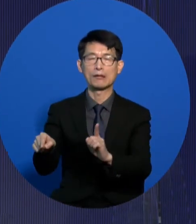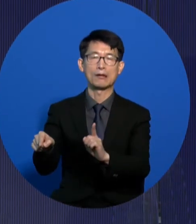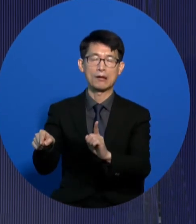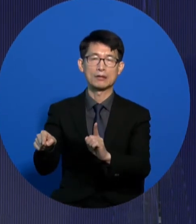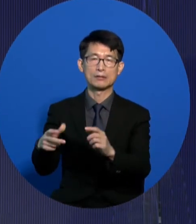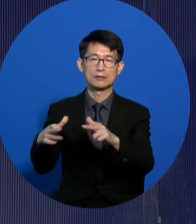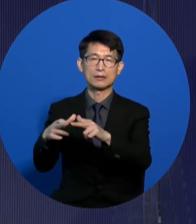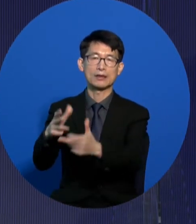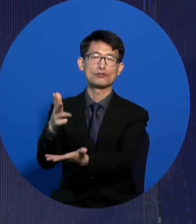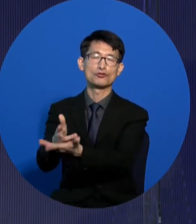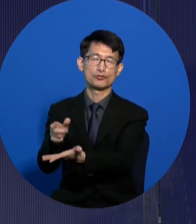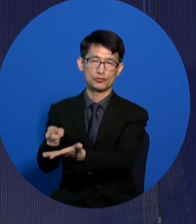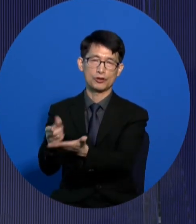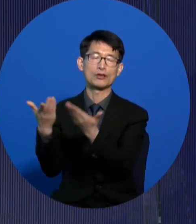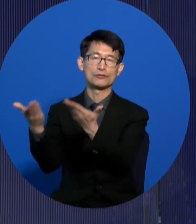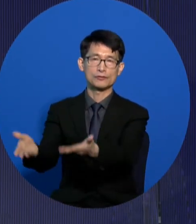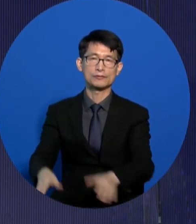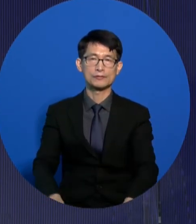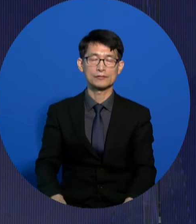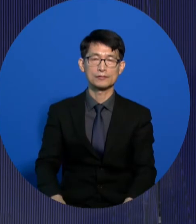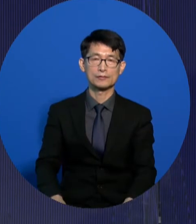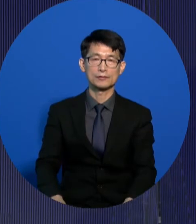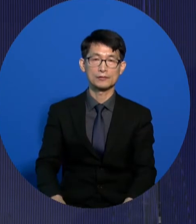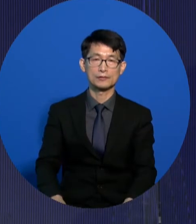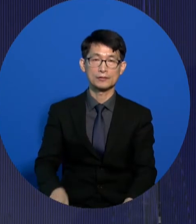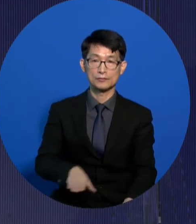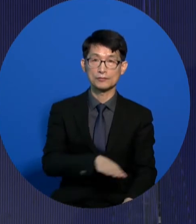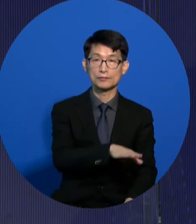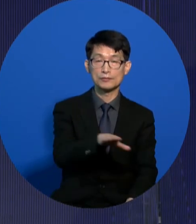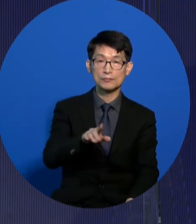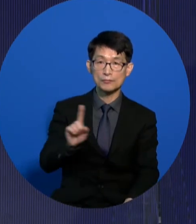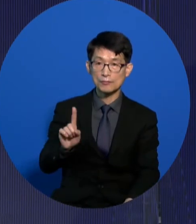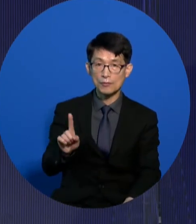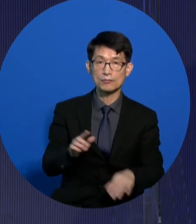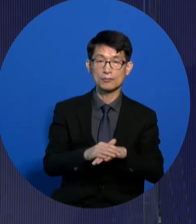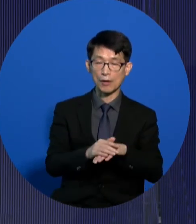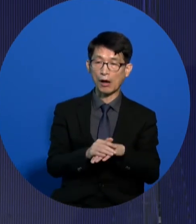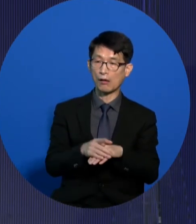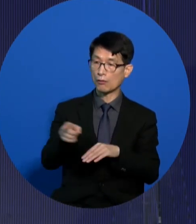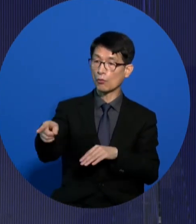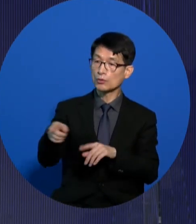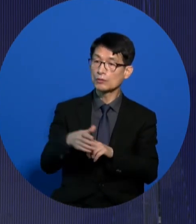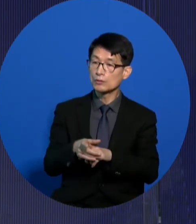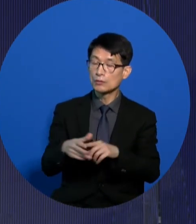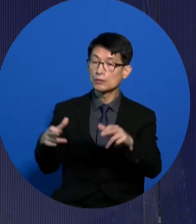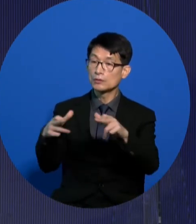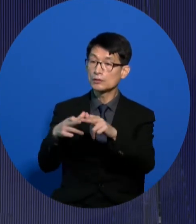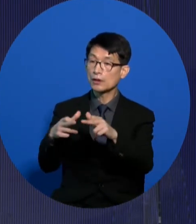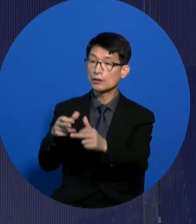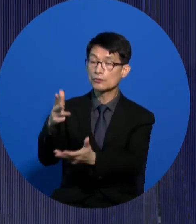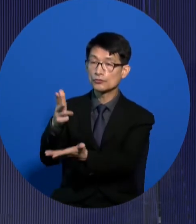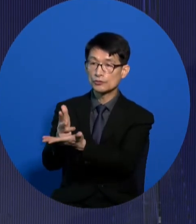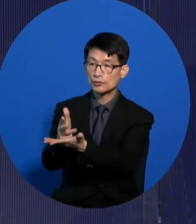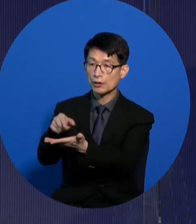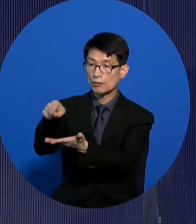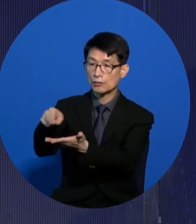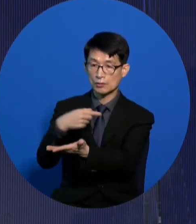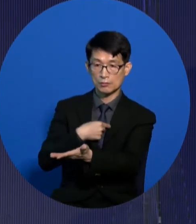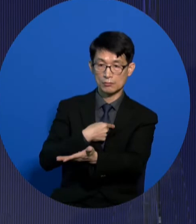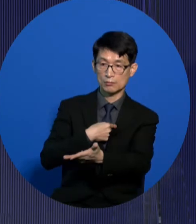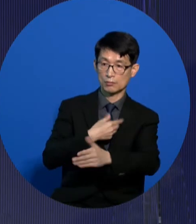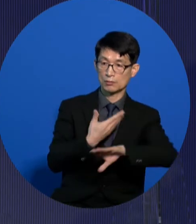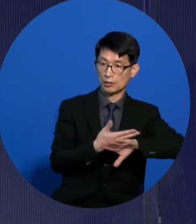저도 마찬가지고 거기에다 주차를 못하는 이유는 제 머릿속의 인식은 장애인 주차 구역이라는